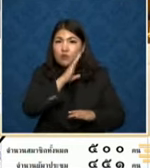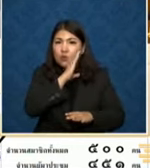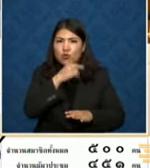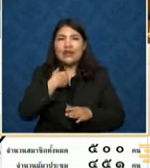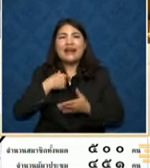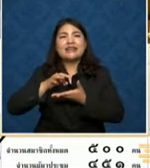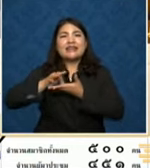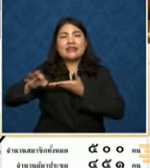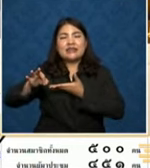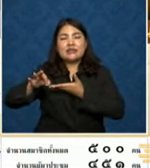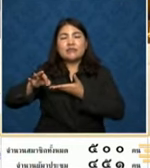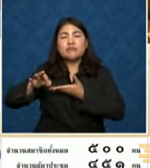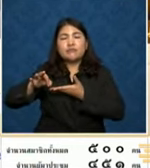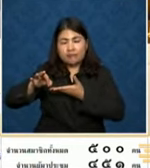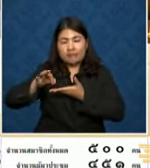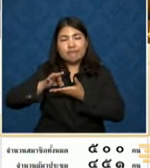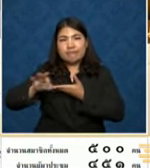ครับ